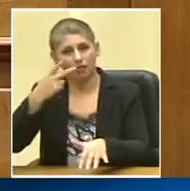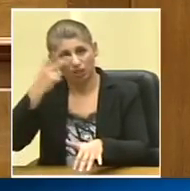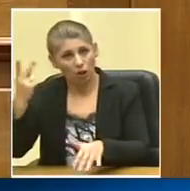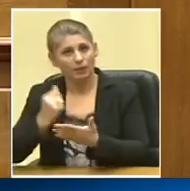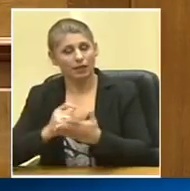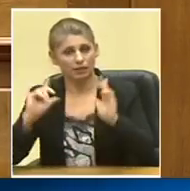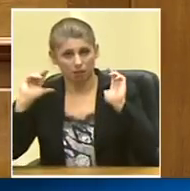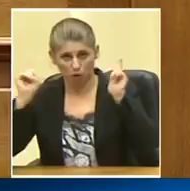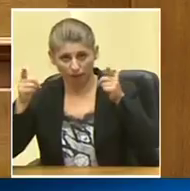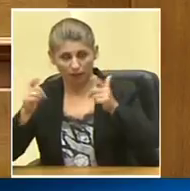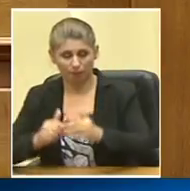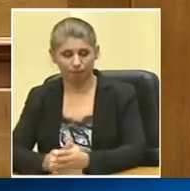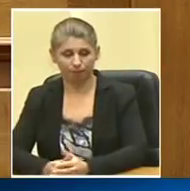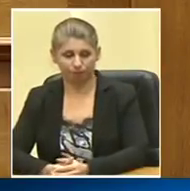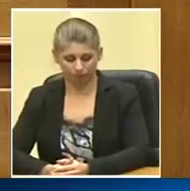δημοκρατία.